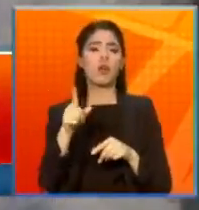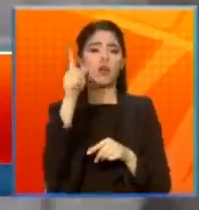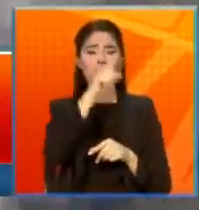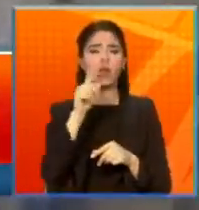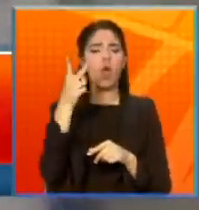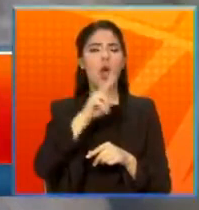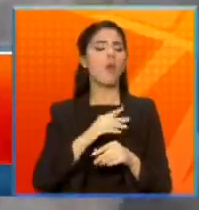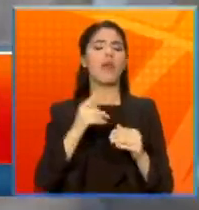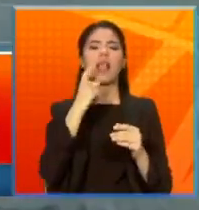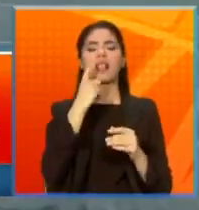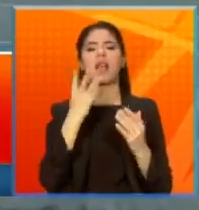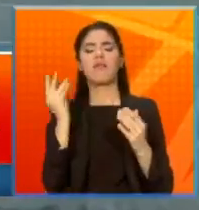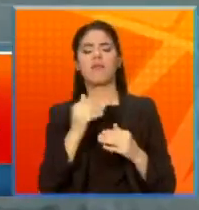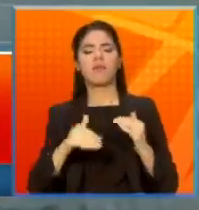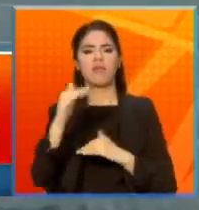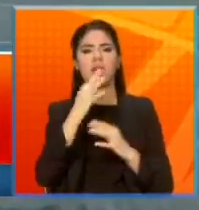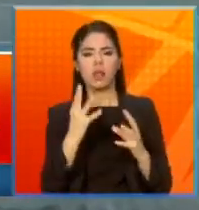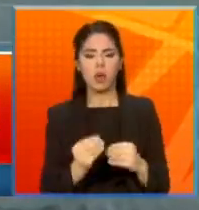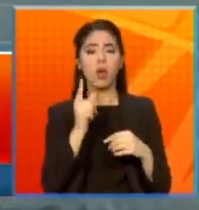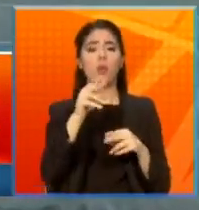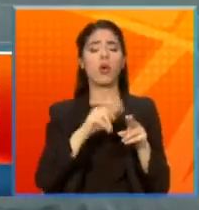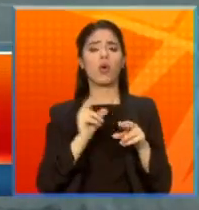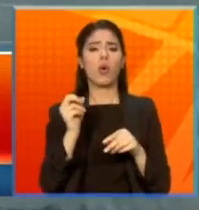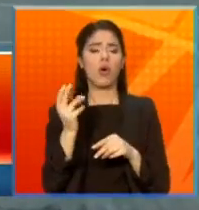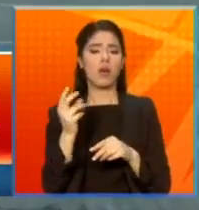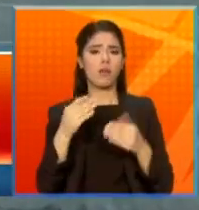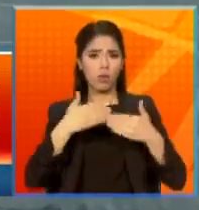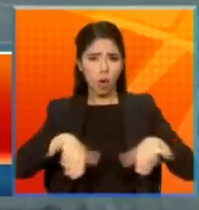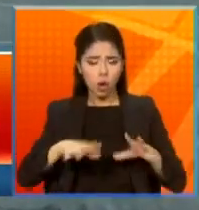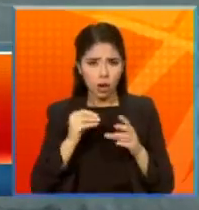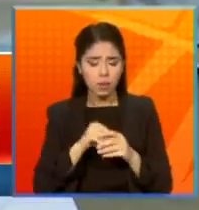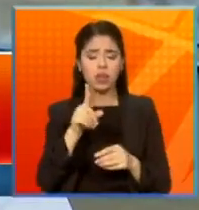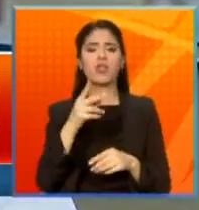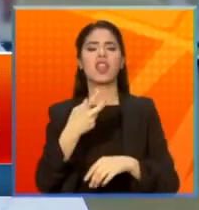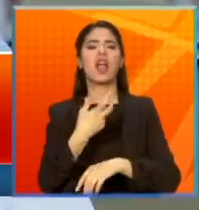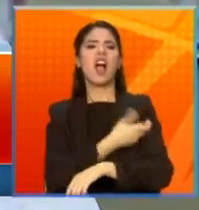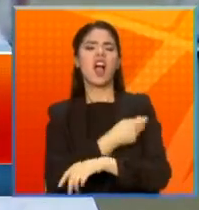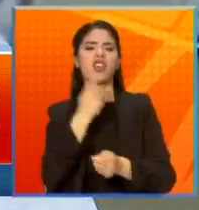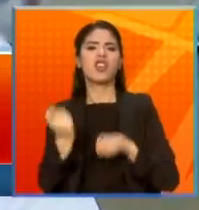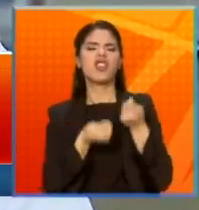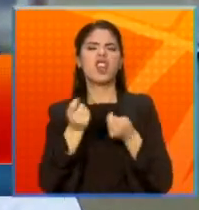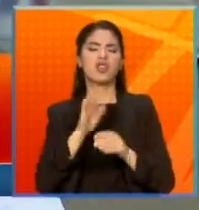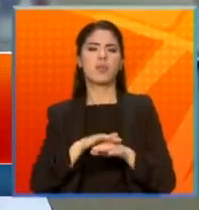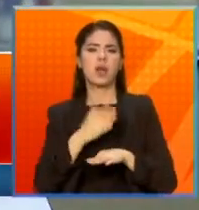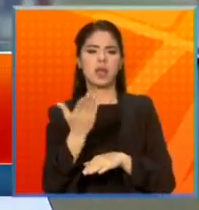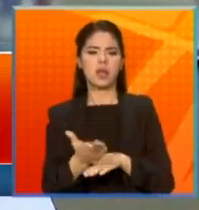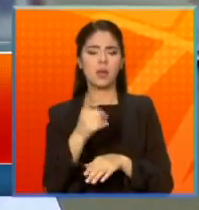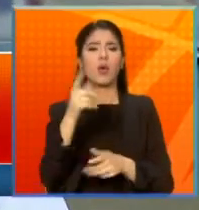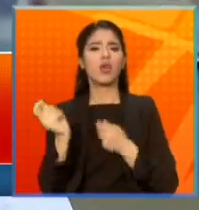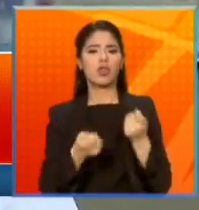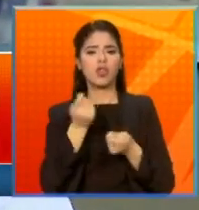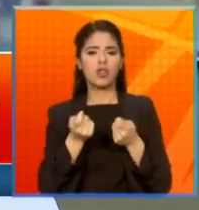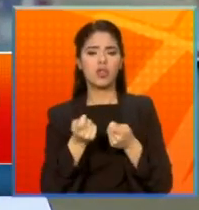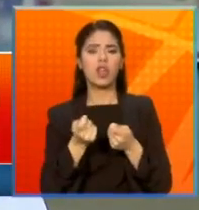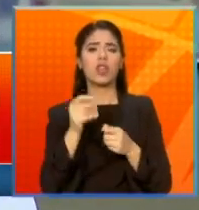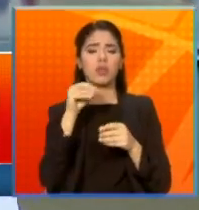sayısı artıyor. Bilim adamları ise koronavirüsünün önüne geçmek için aşı çalışmaları yapıyor. Şu an çalışmalar yapılıyor. Henüz bununla